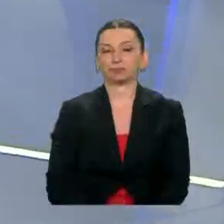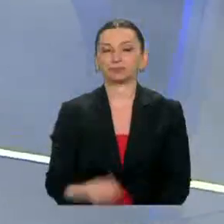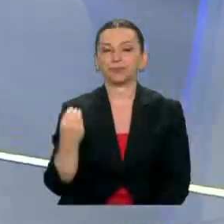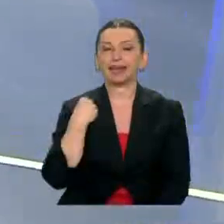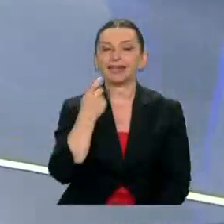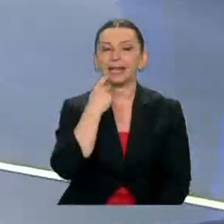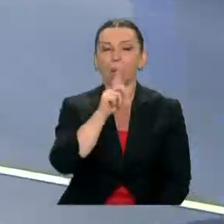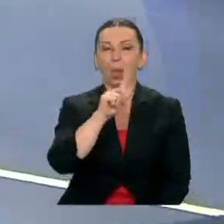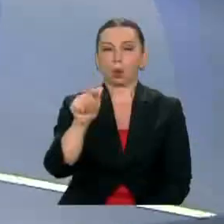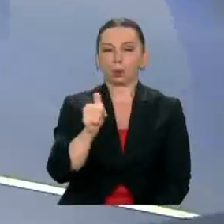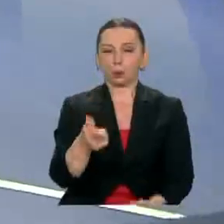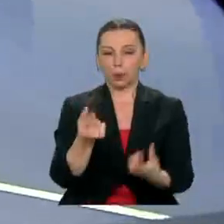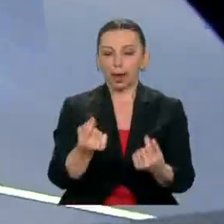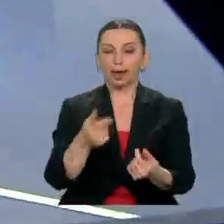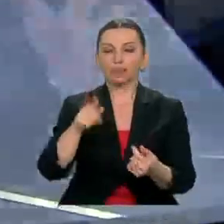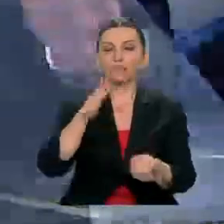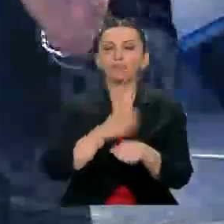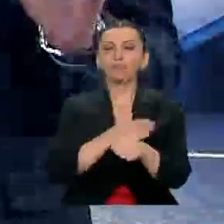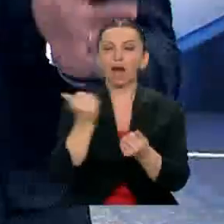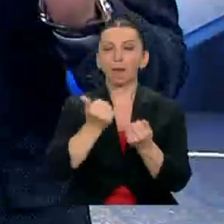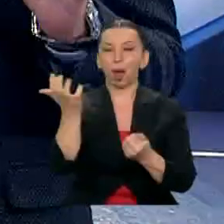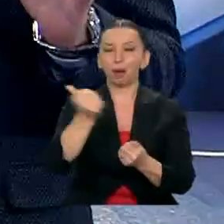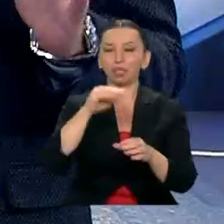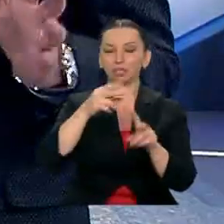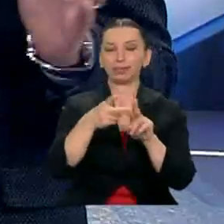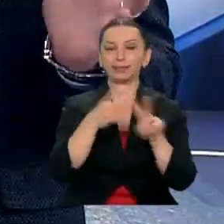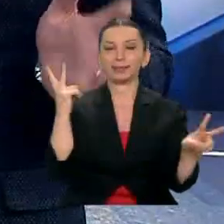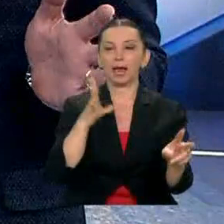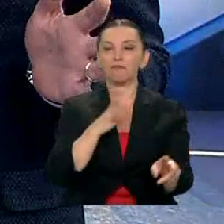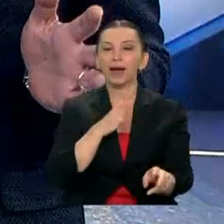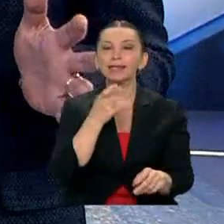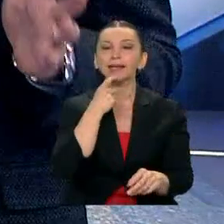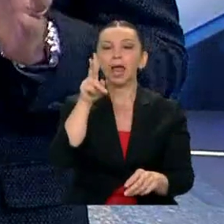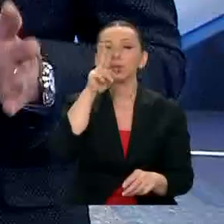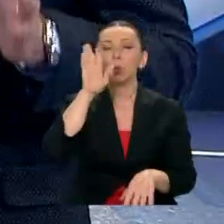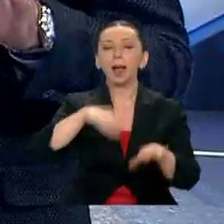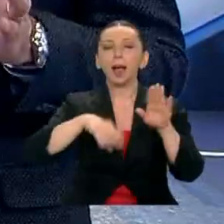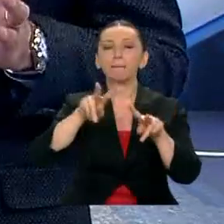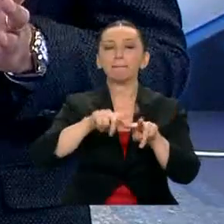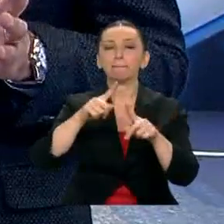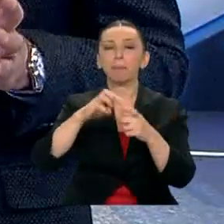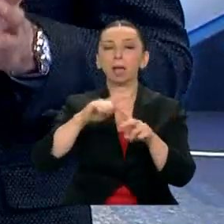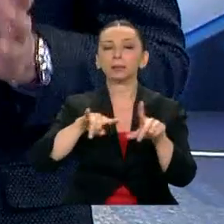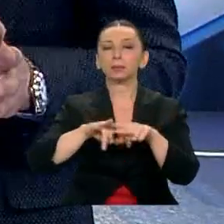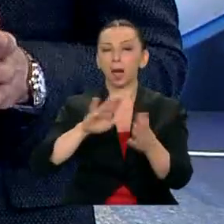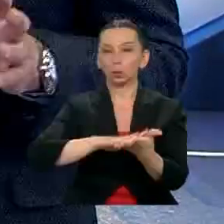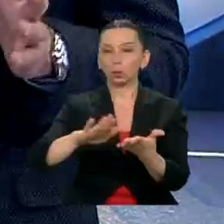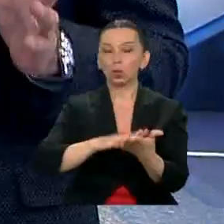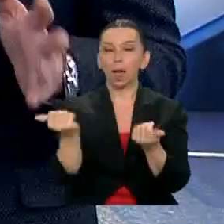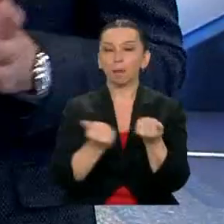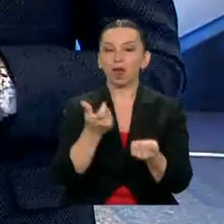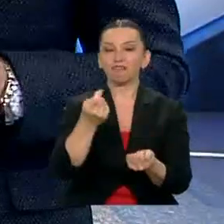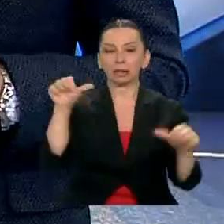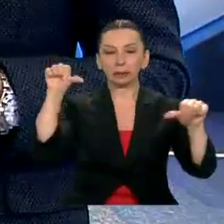Yeni yıl 10 gün kala tüketiciler otomobil almak için sıraya girdi. Yıl sonu kampanyaları ve matrah güncellemesiyle araç